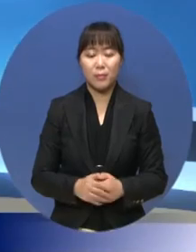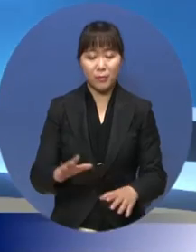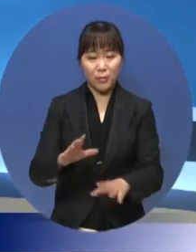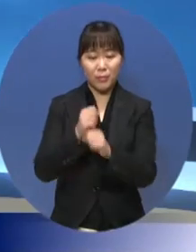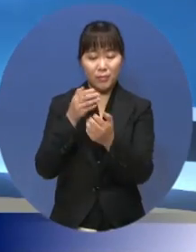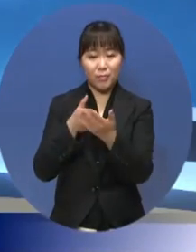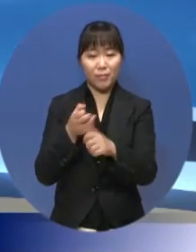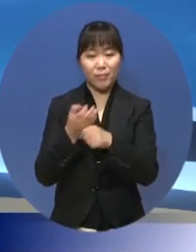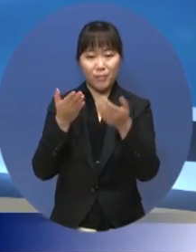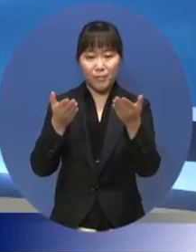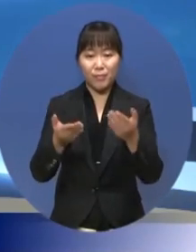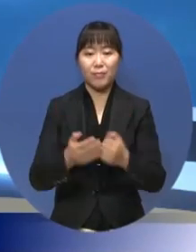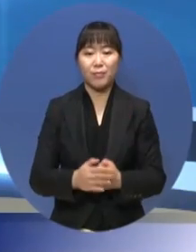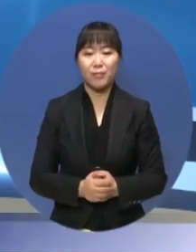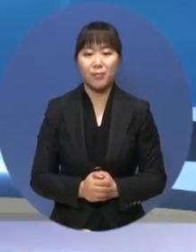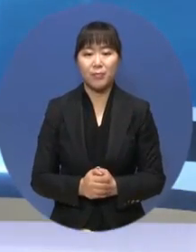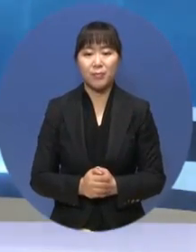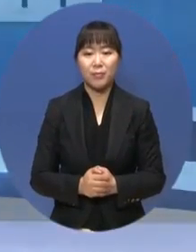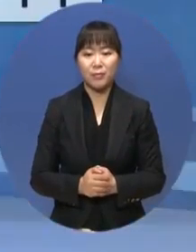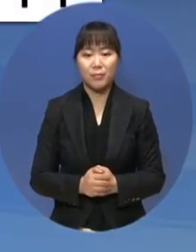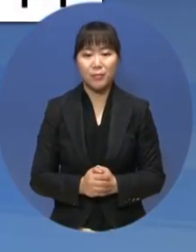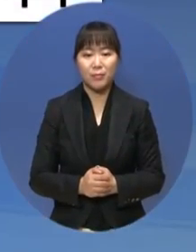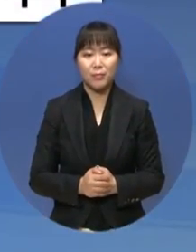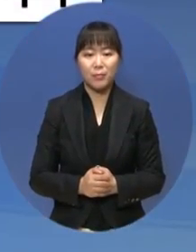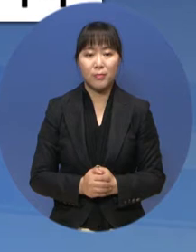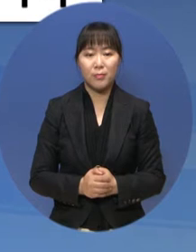계속해서 간추린 뉴스 전해드립니다.